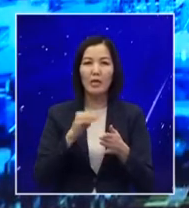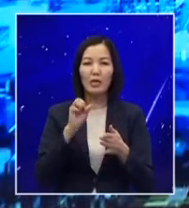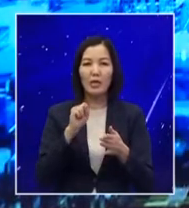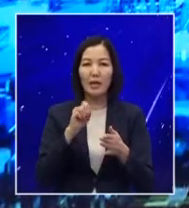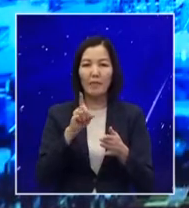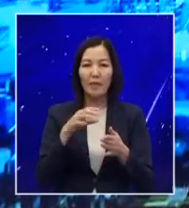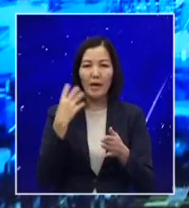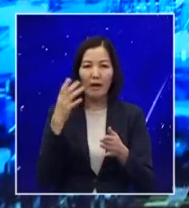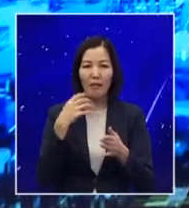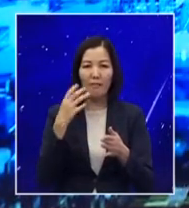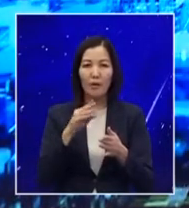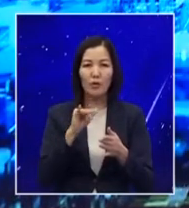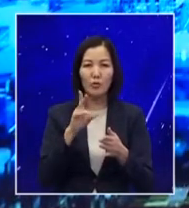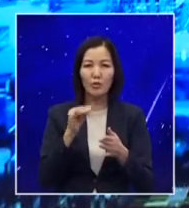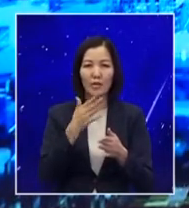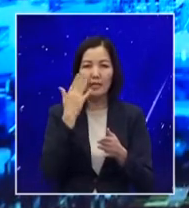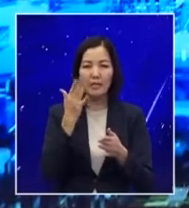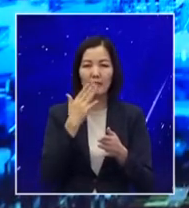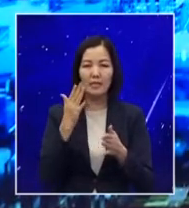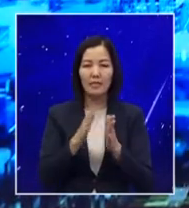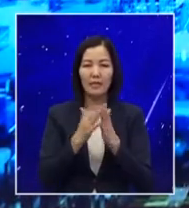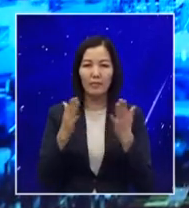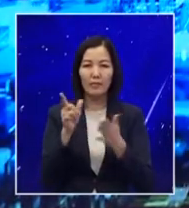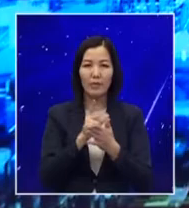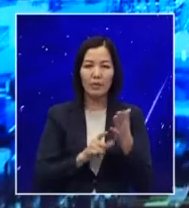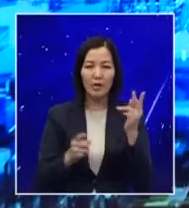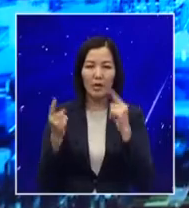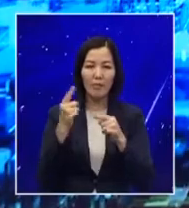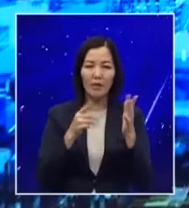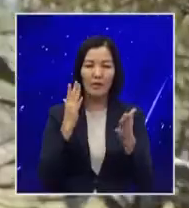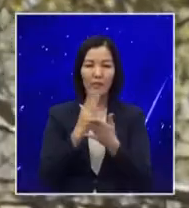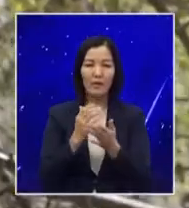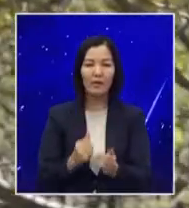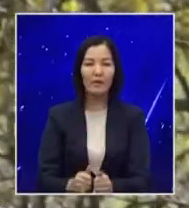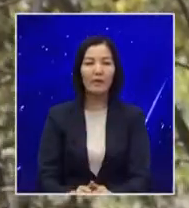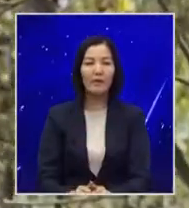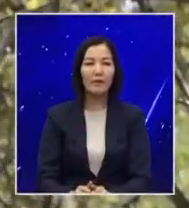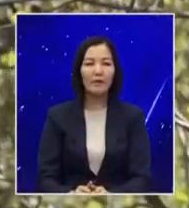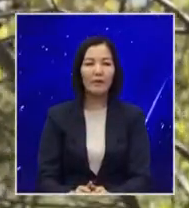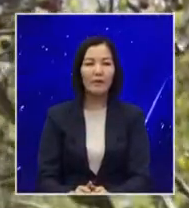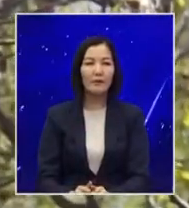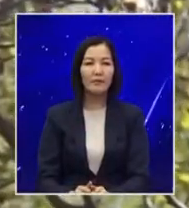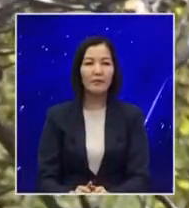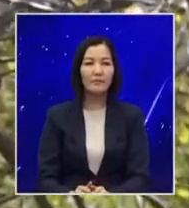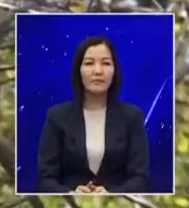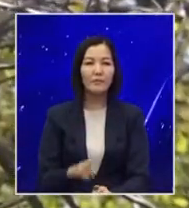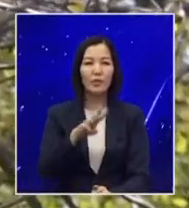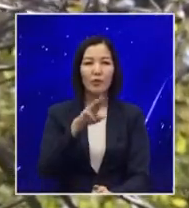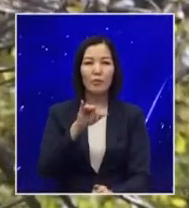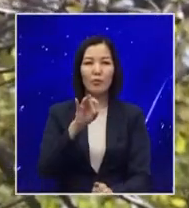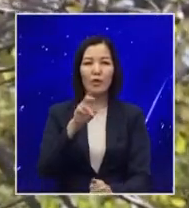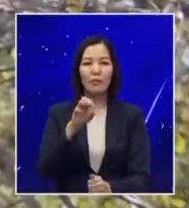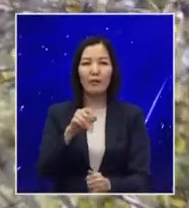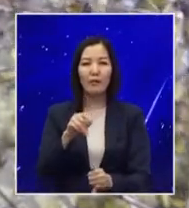Жабайы алма, жусан иісі сынды құнды дүниелер жазды. Жабай алма Сайын Мұратбековтың құнды шығармасының